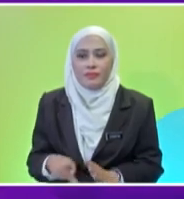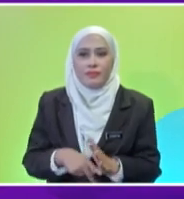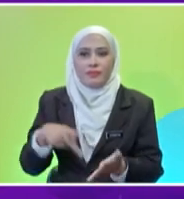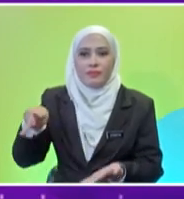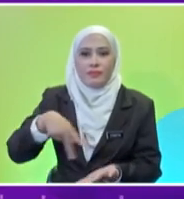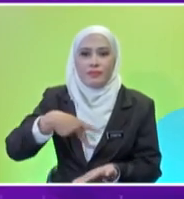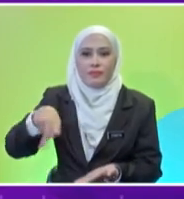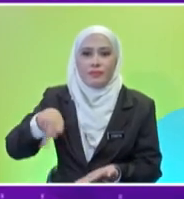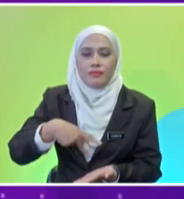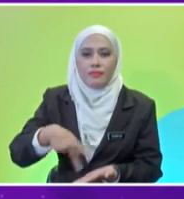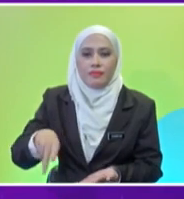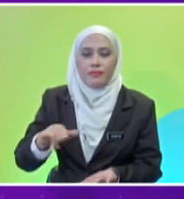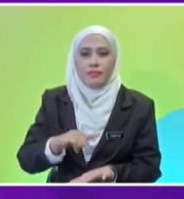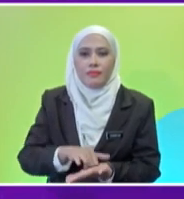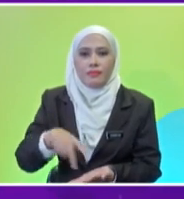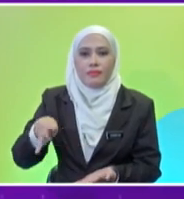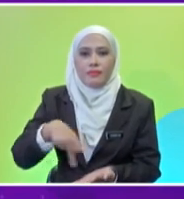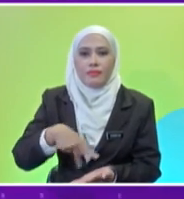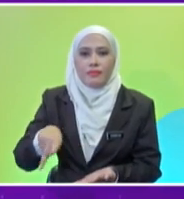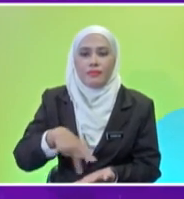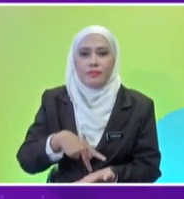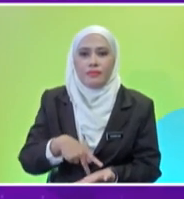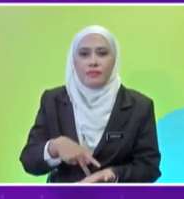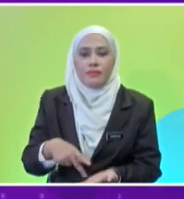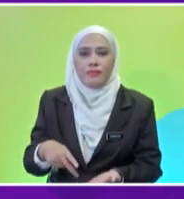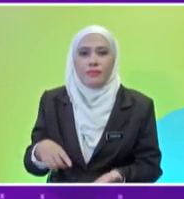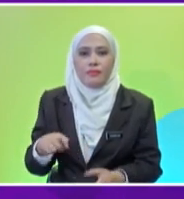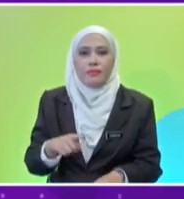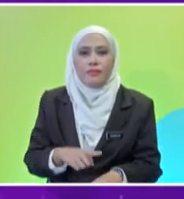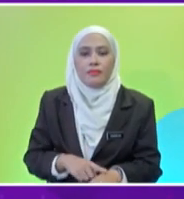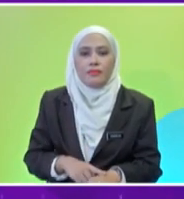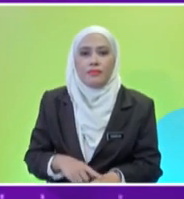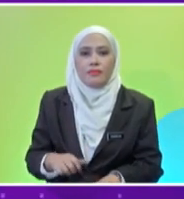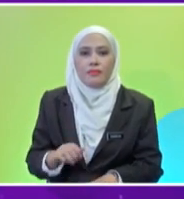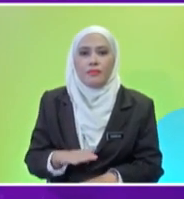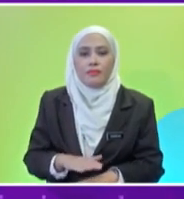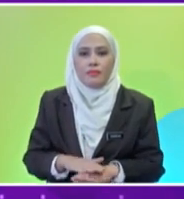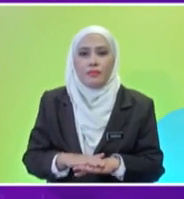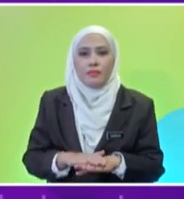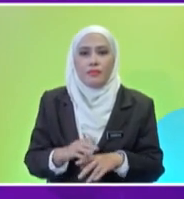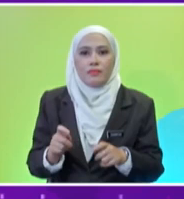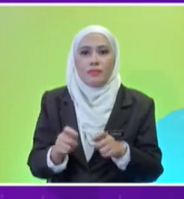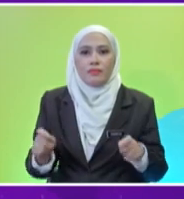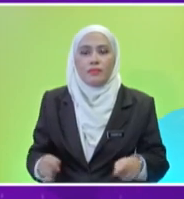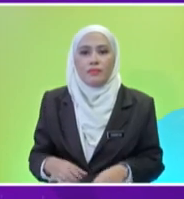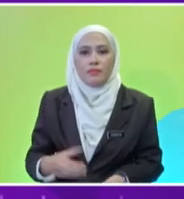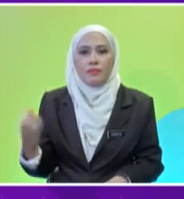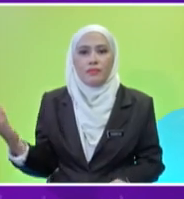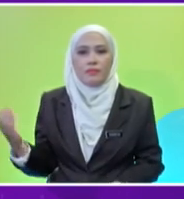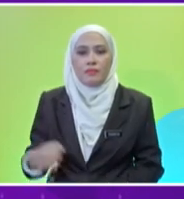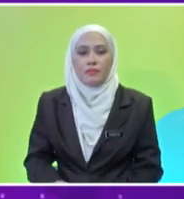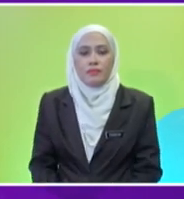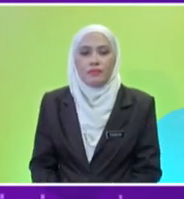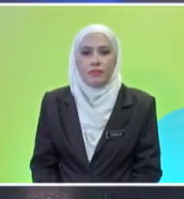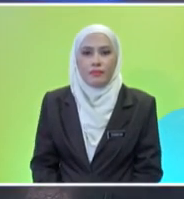penari-penari itu penari di atas tikar bulu dari penari itu menari di atas tikar